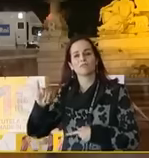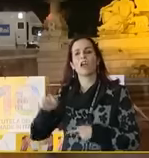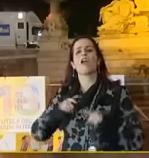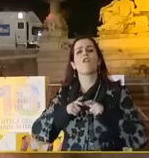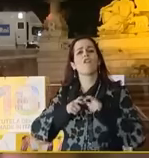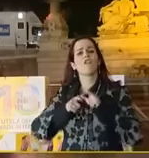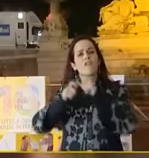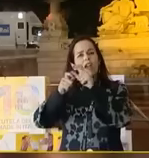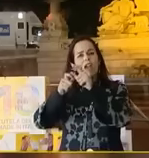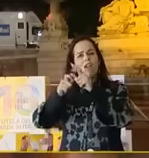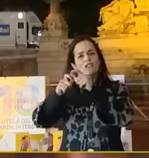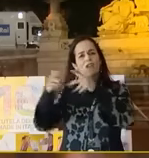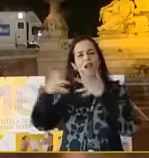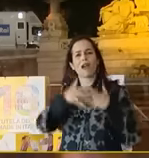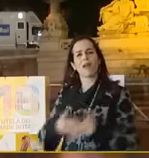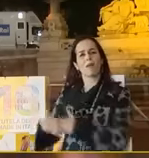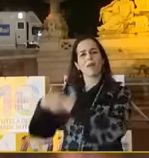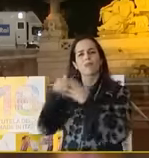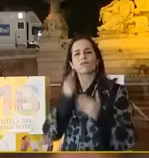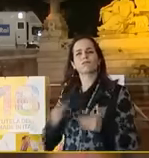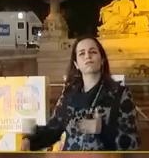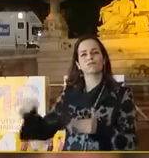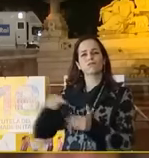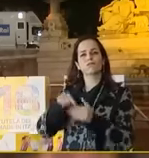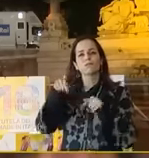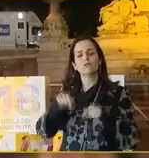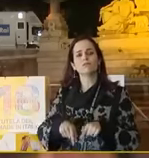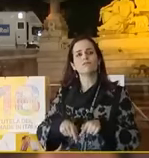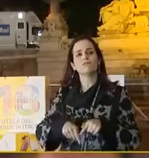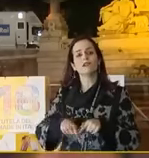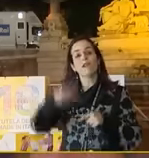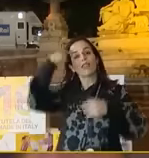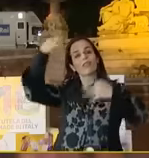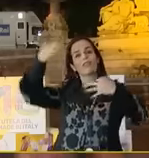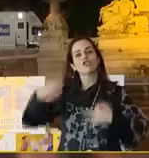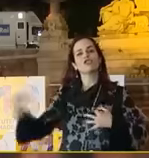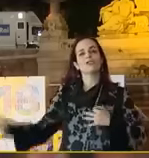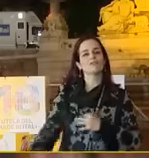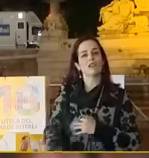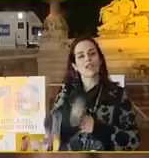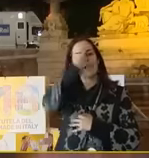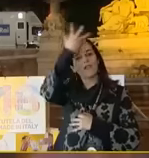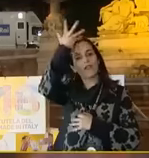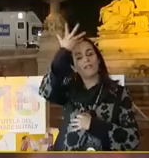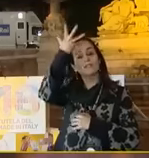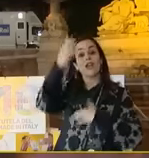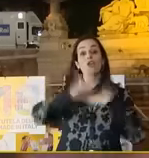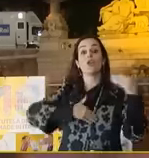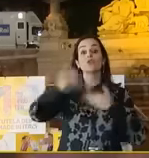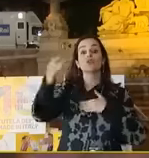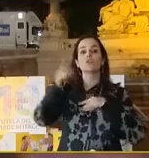dagli Stati Uniti, decise di inventare e di costruire la macchina da scrivere.